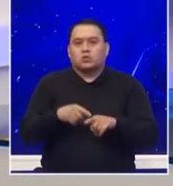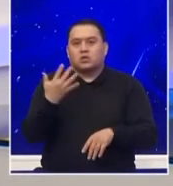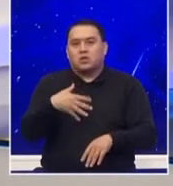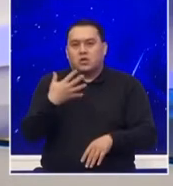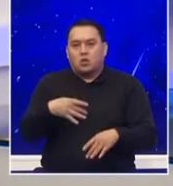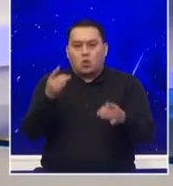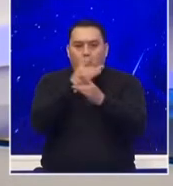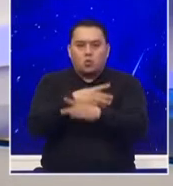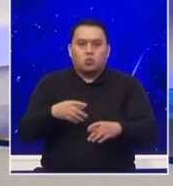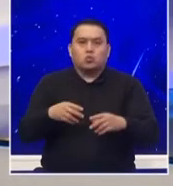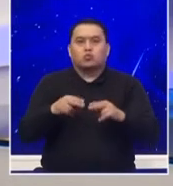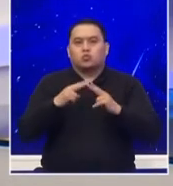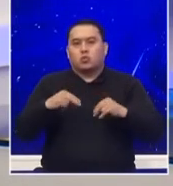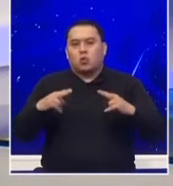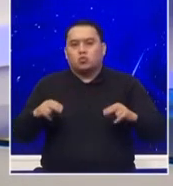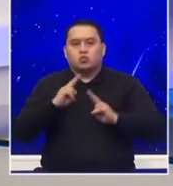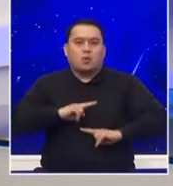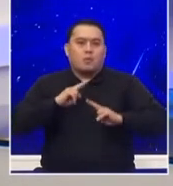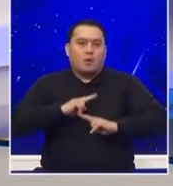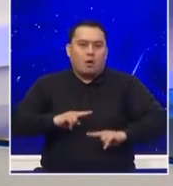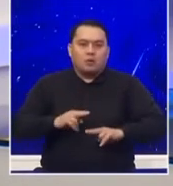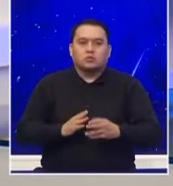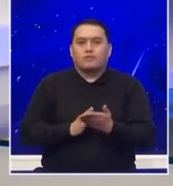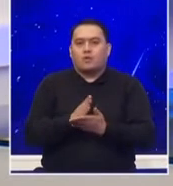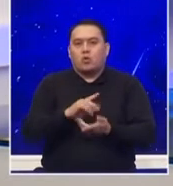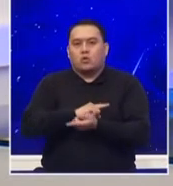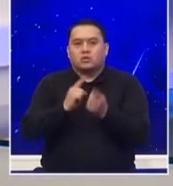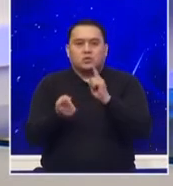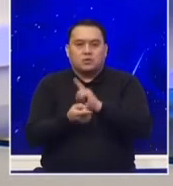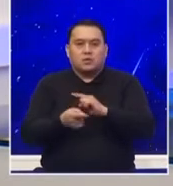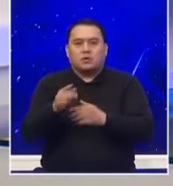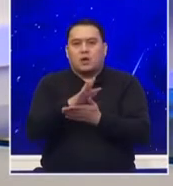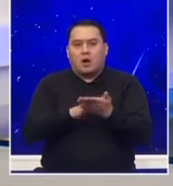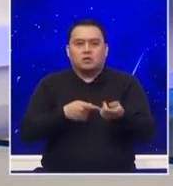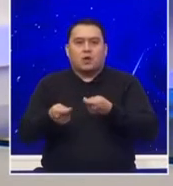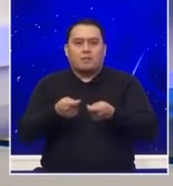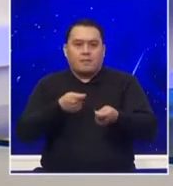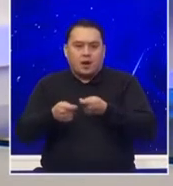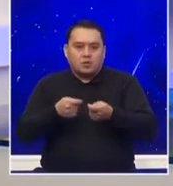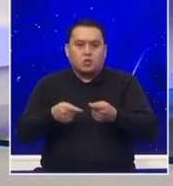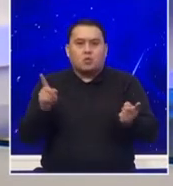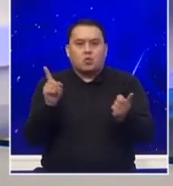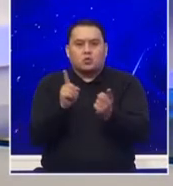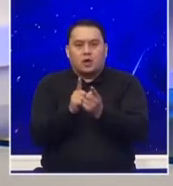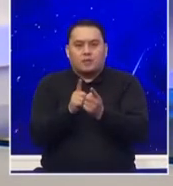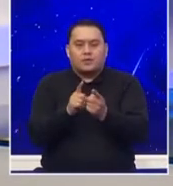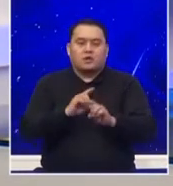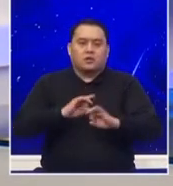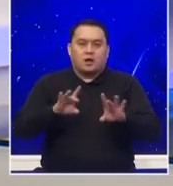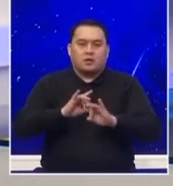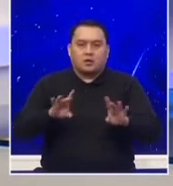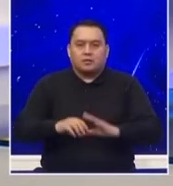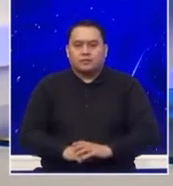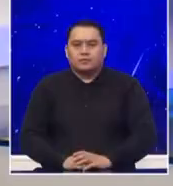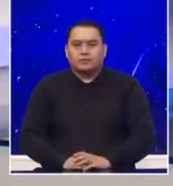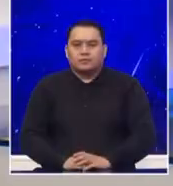астам мәдени нысанға жөндеу жұмысы жүргізіледі. Мәдениет саласындағы өзгерістер жайлы сала басшысы бақ өкілдерімен өткен баспасөз мәслихатында бөлісті.